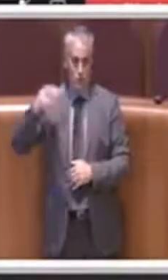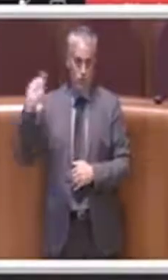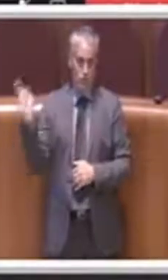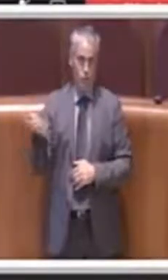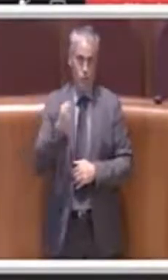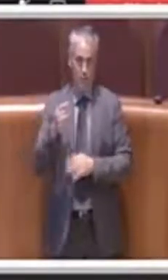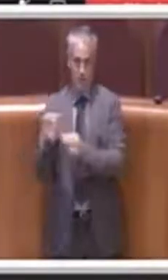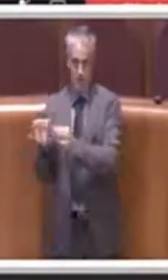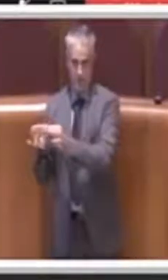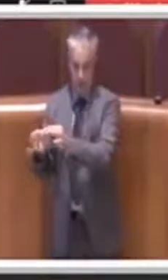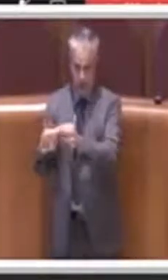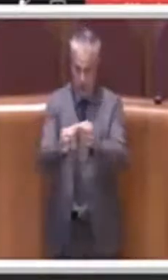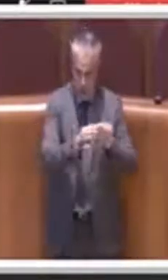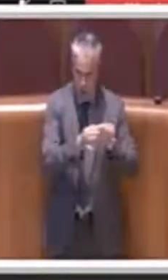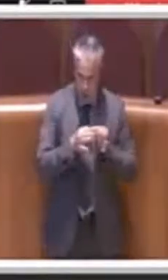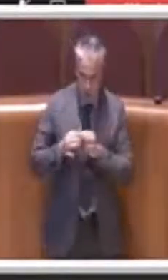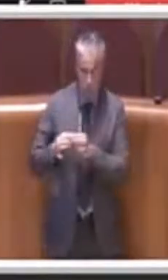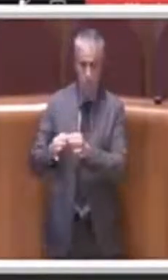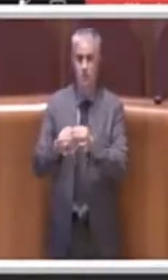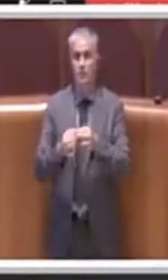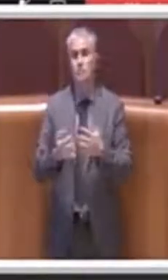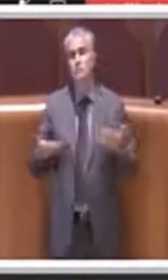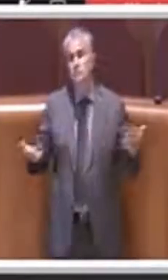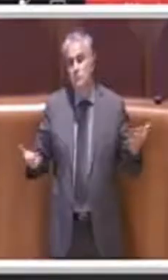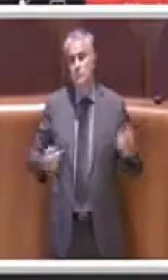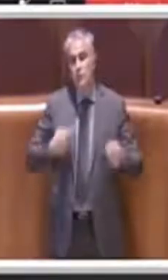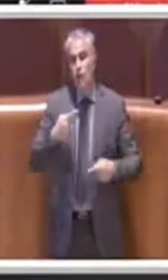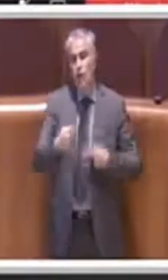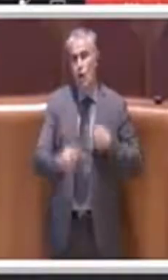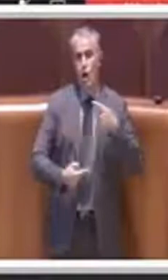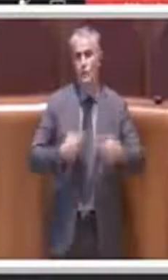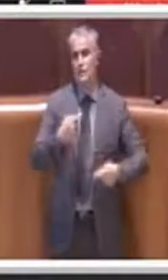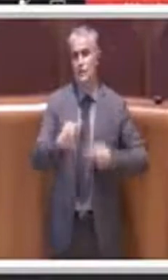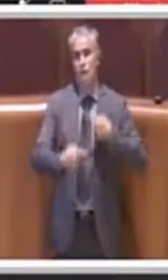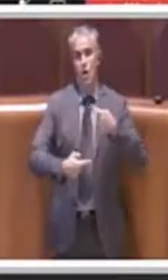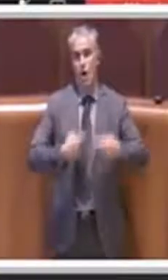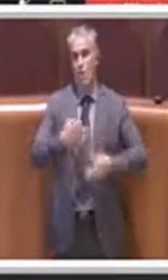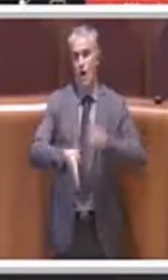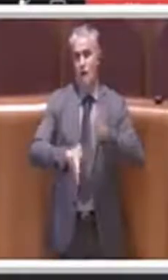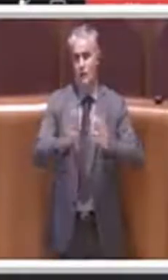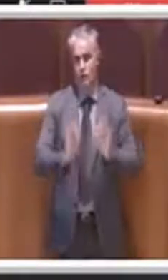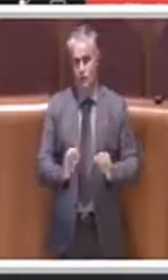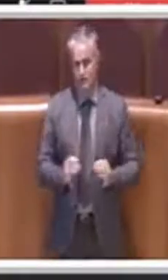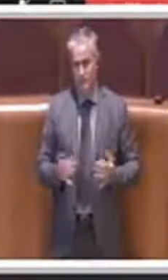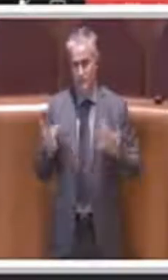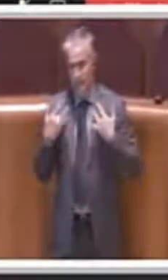condiviso o comunque vissuto, e che continueremo ovviamente in questa direzione. Grazie.